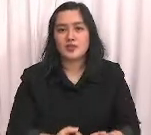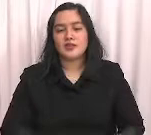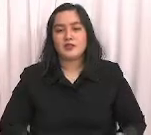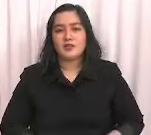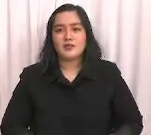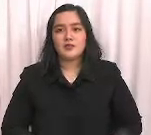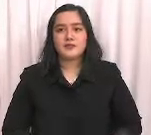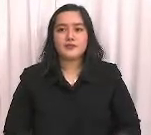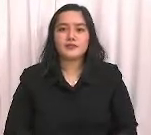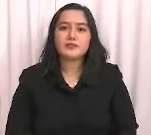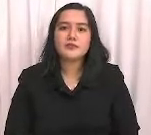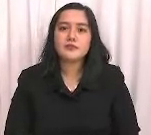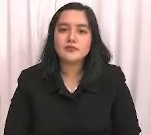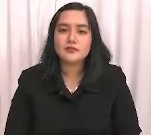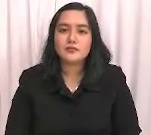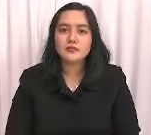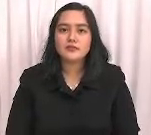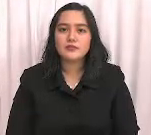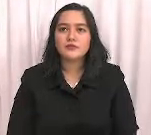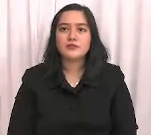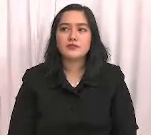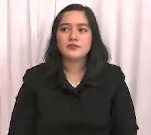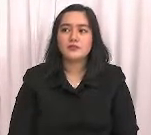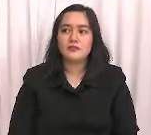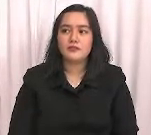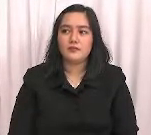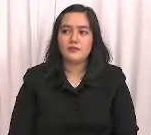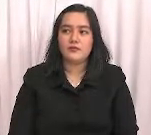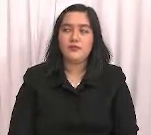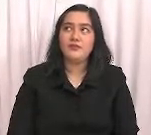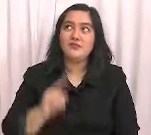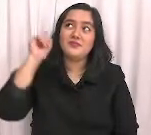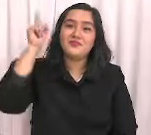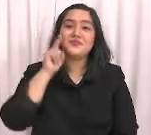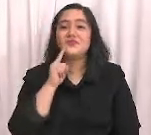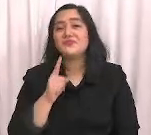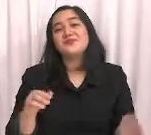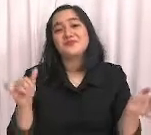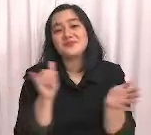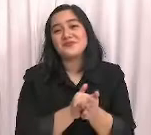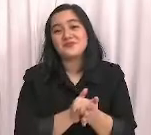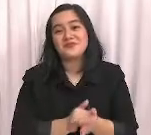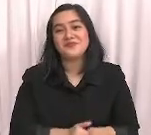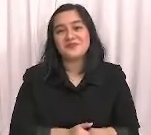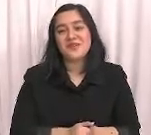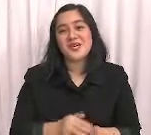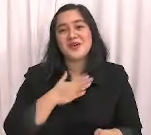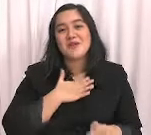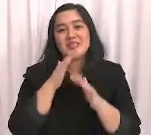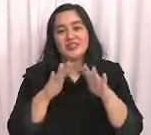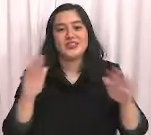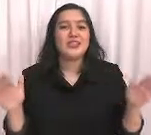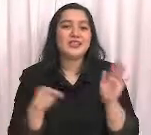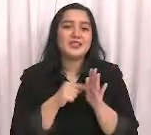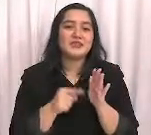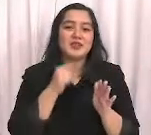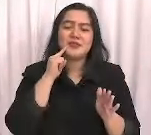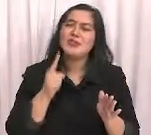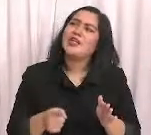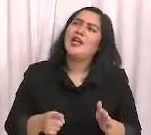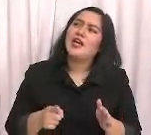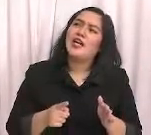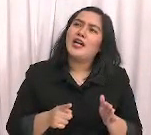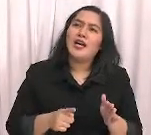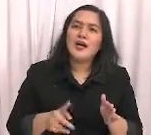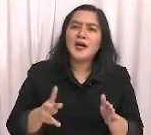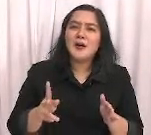si Papa nila. Papa, baka naman bekenemen. Yung mga word nila, bekenemen, pwede yung makapag-petsa, yung